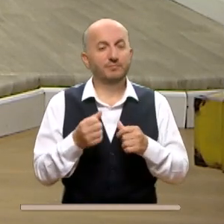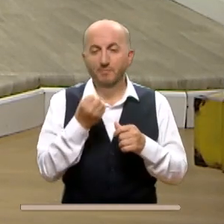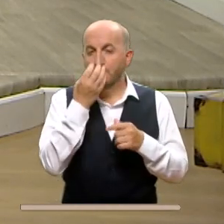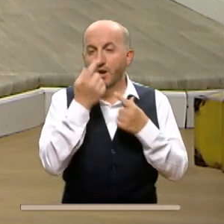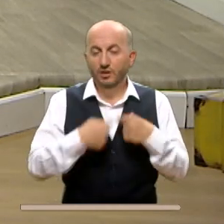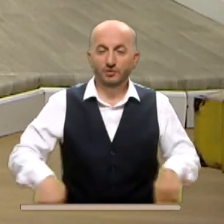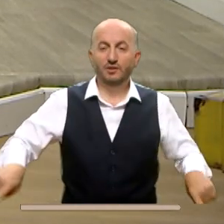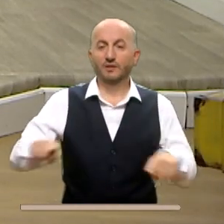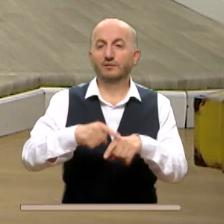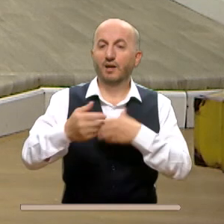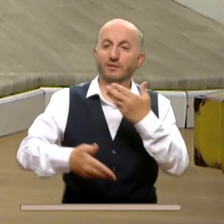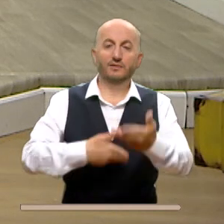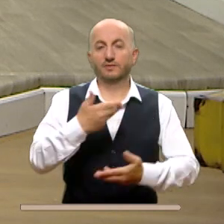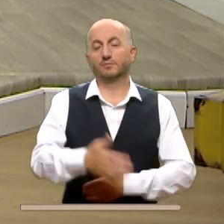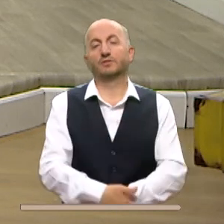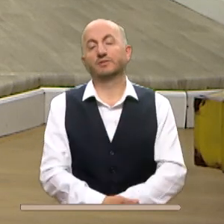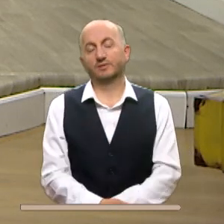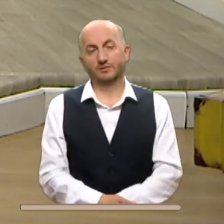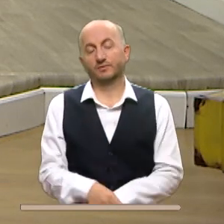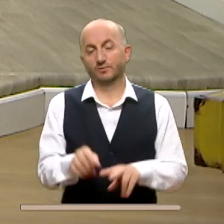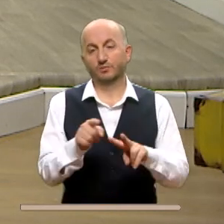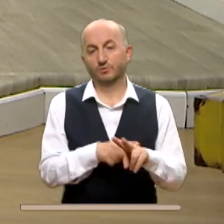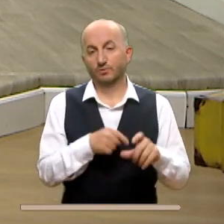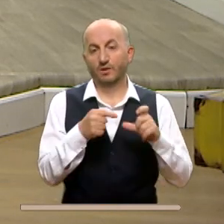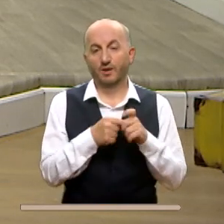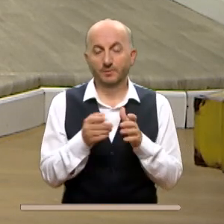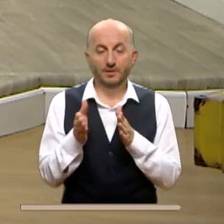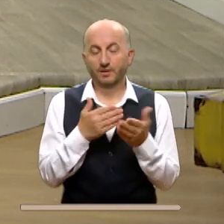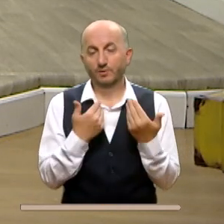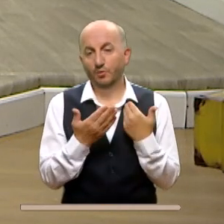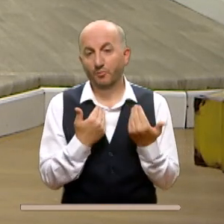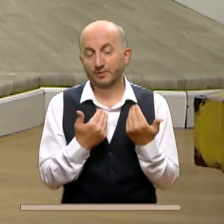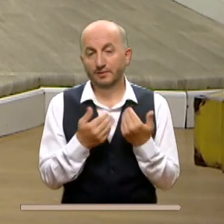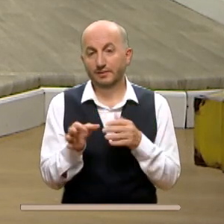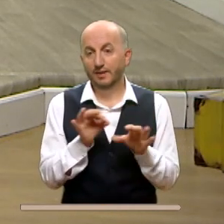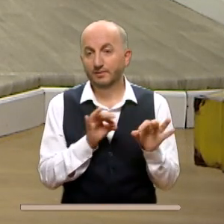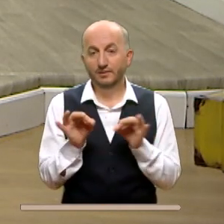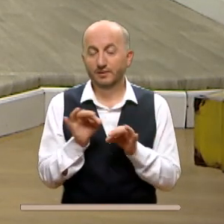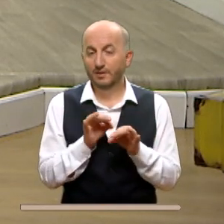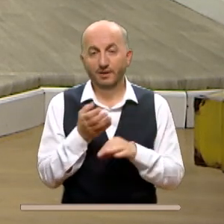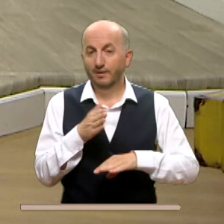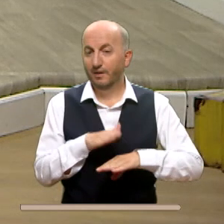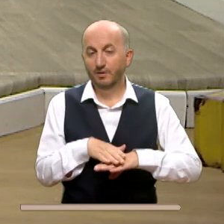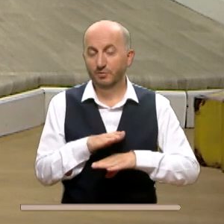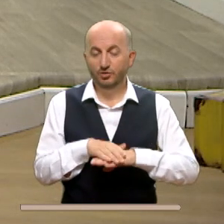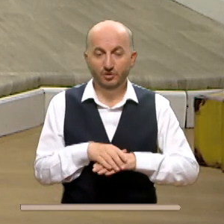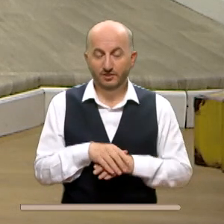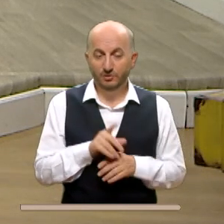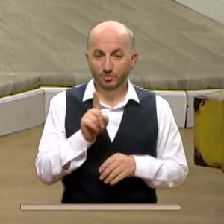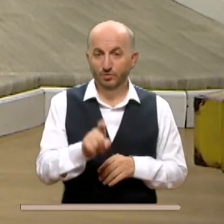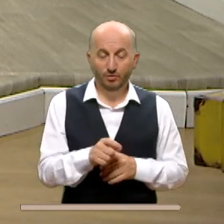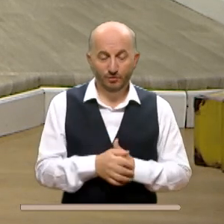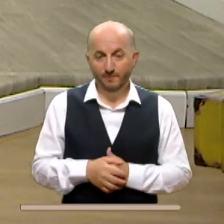hocam? Ben biraz önce Yunus Emre ile de arada sohbet ettim. Tercihlerin niye önde gelişeceğini